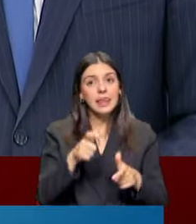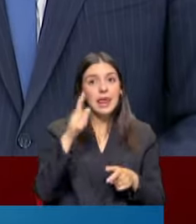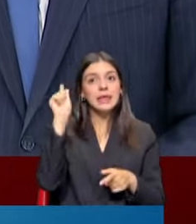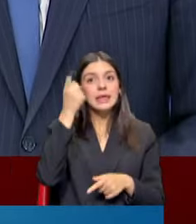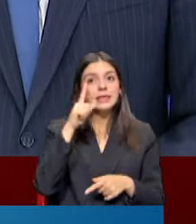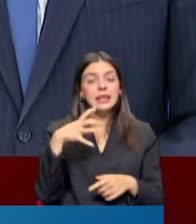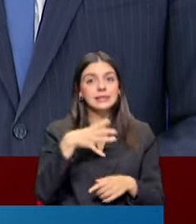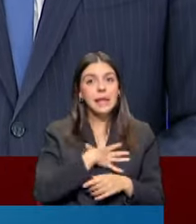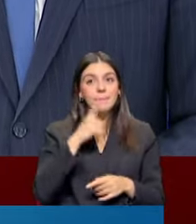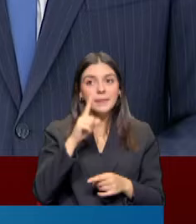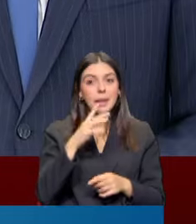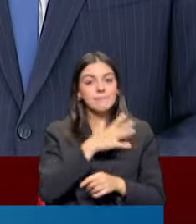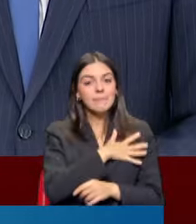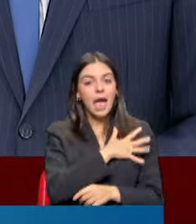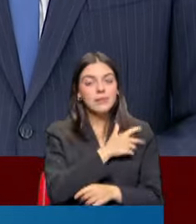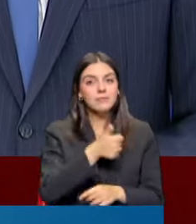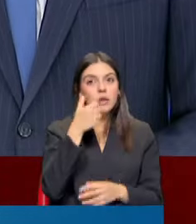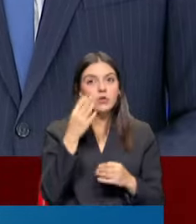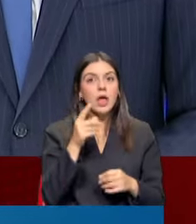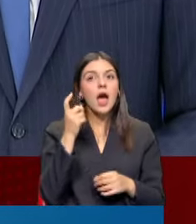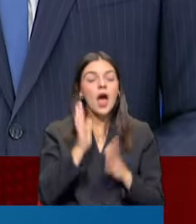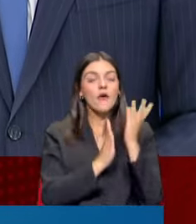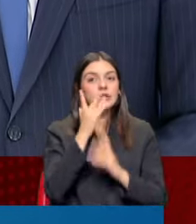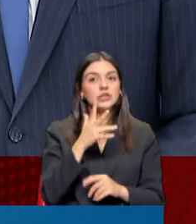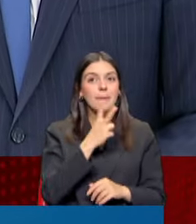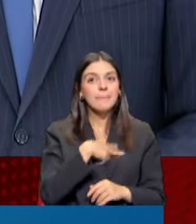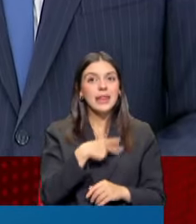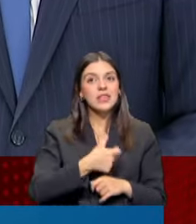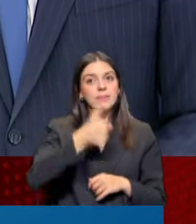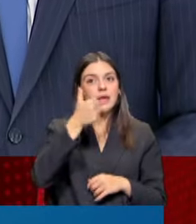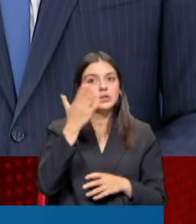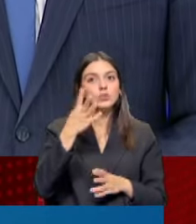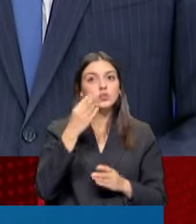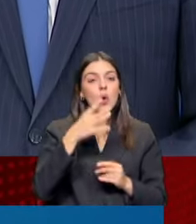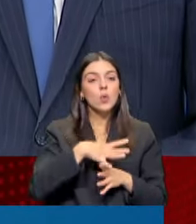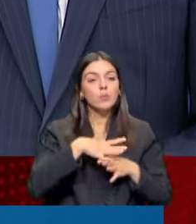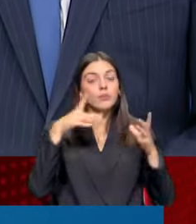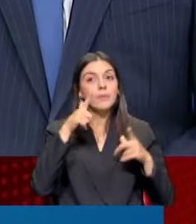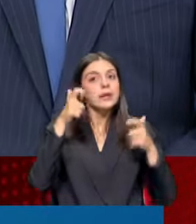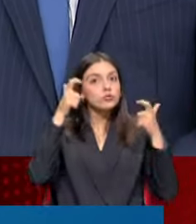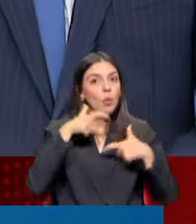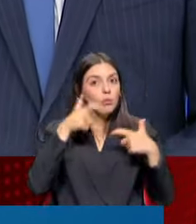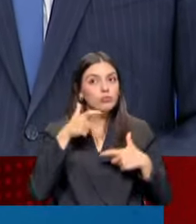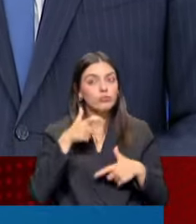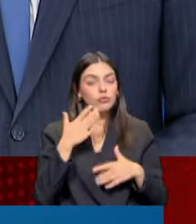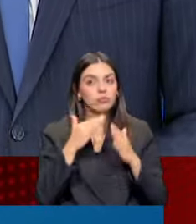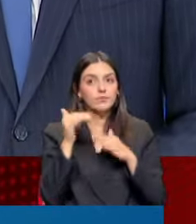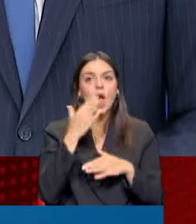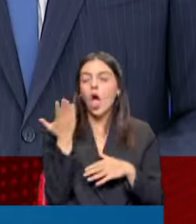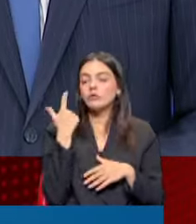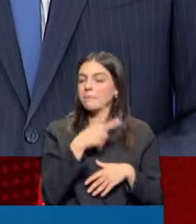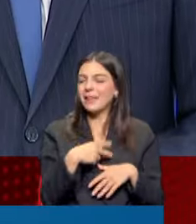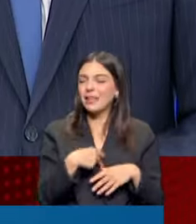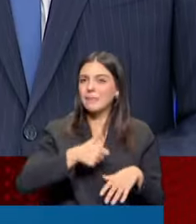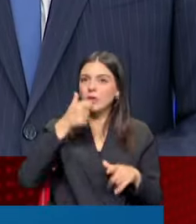bir partinin temsilcisi olarak Ataşehir'de belediye başkanlığı koltuğunda oturuyorsunuz. Çok yüksek bir sorumluluk seviyesi. Önceki belediye